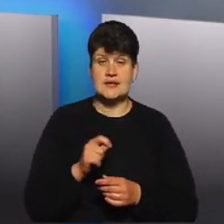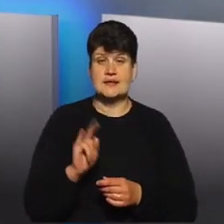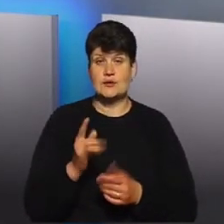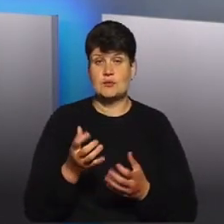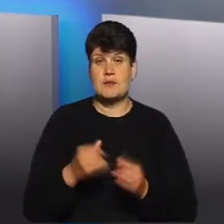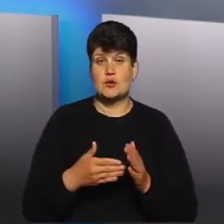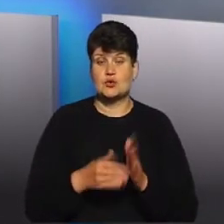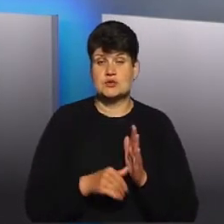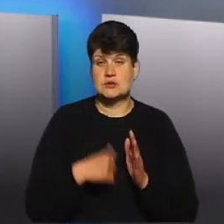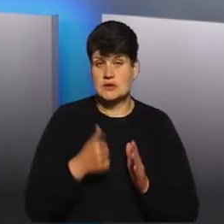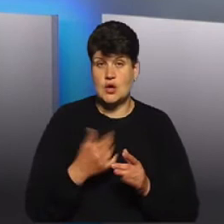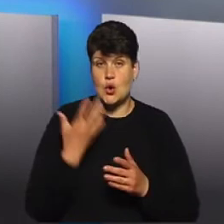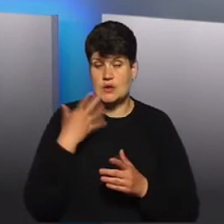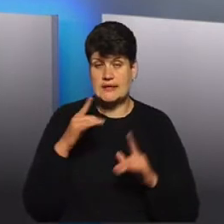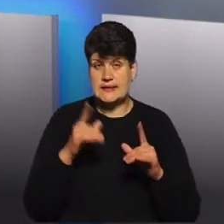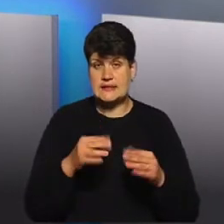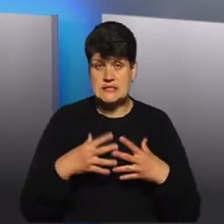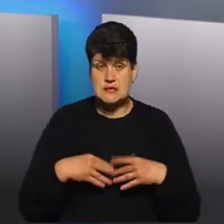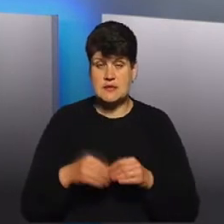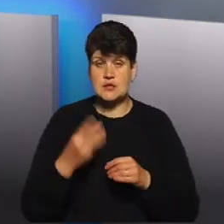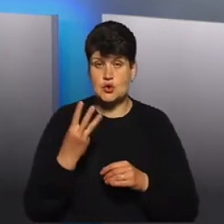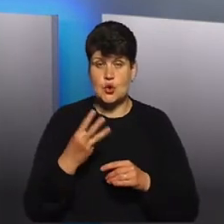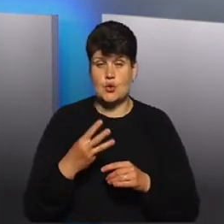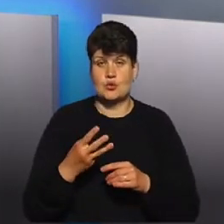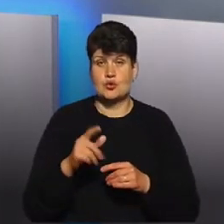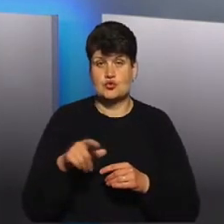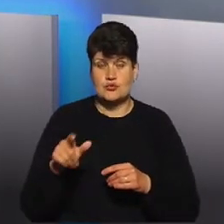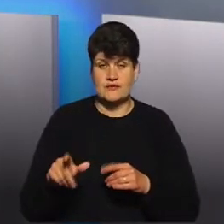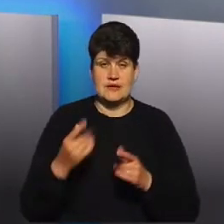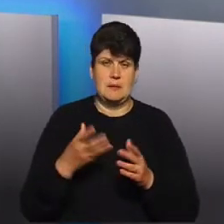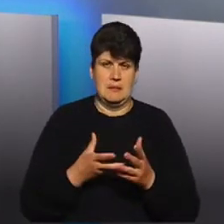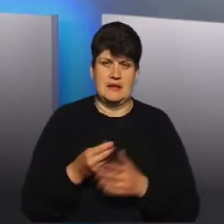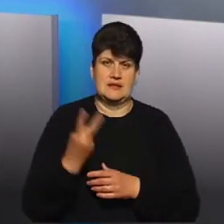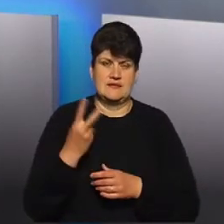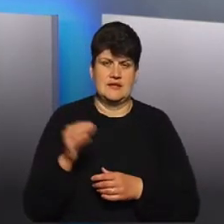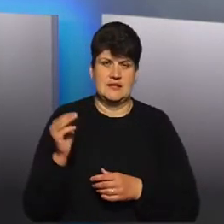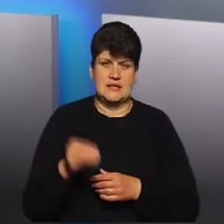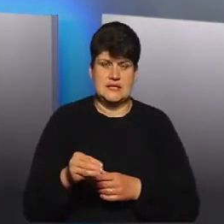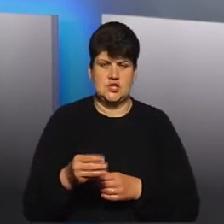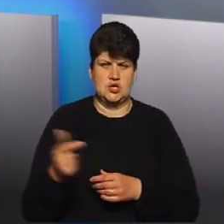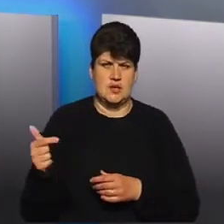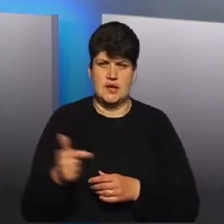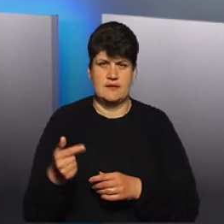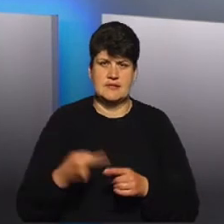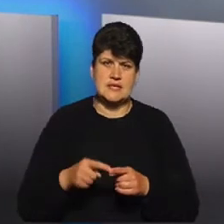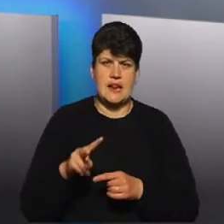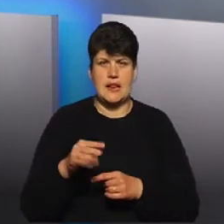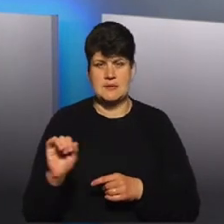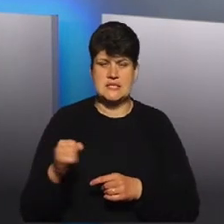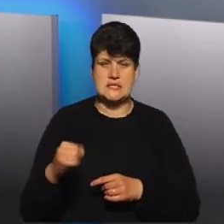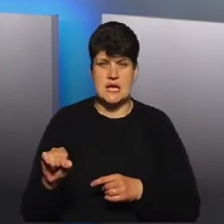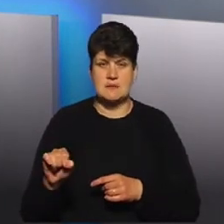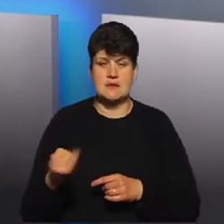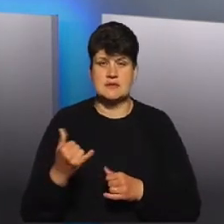із 3 чоловік, вони платять 2000 гривень, це високий сезон, це в районі липень-серпень, зараз в червні значно дешевші